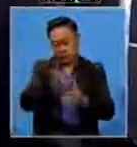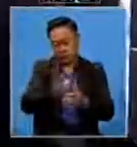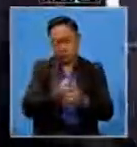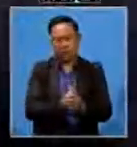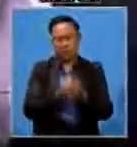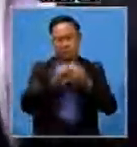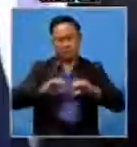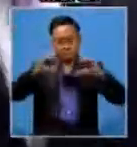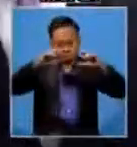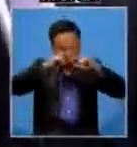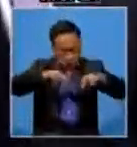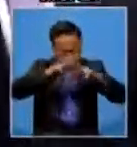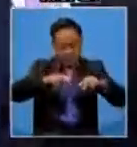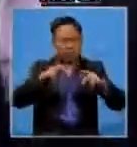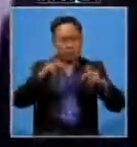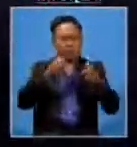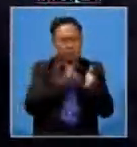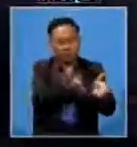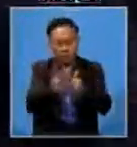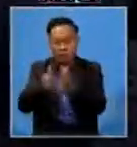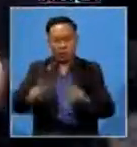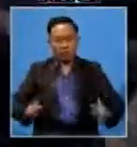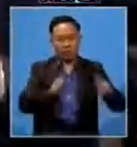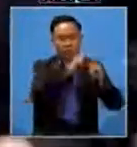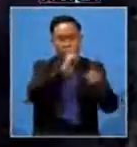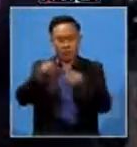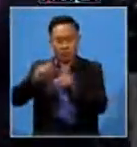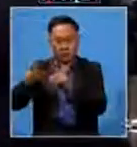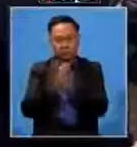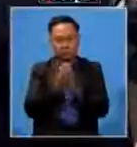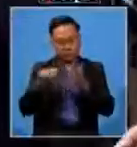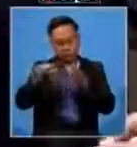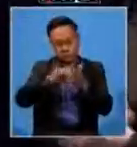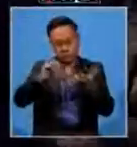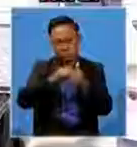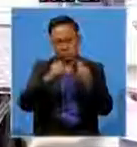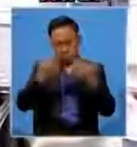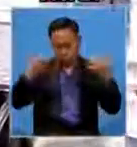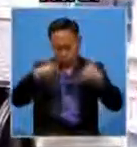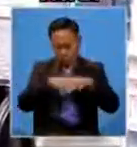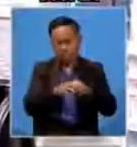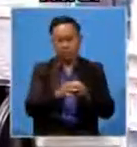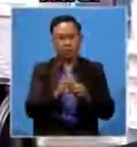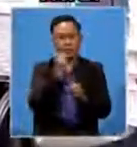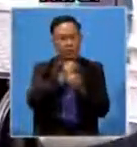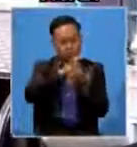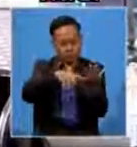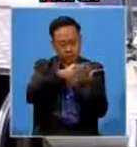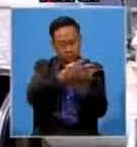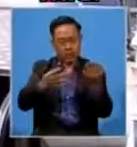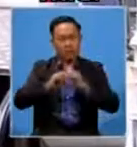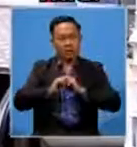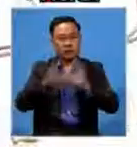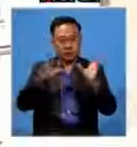าลได้ให้ความสำคัญกับทุกหน่วยในทุกกระทรวงทำให้ที่ผ่านมาได้แนวทางแก้ปัญหาที่เป็นทางออกของประเทศอย่างถา